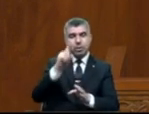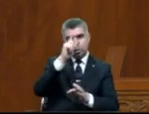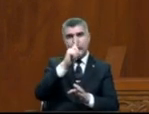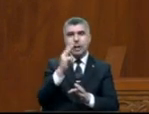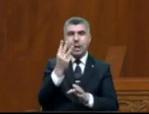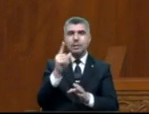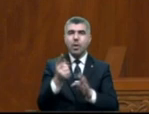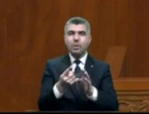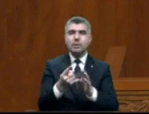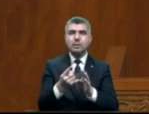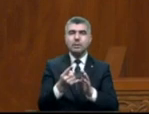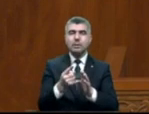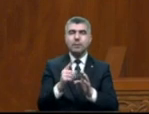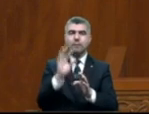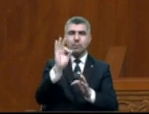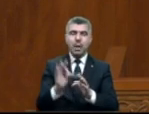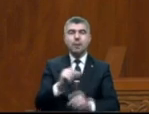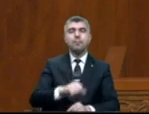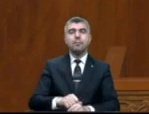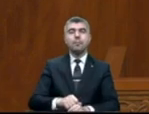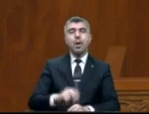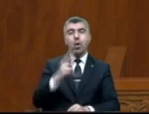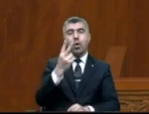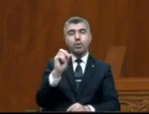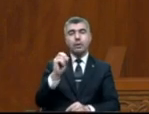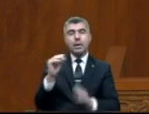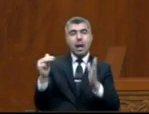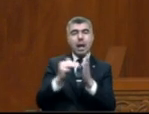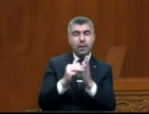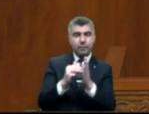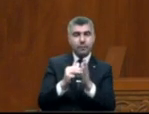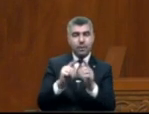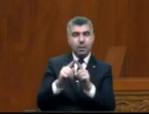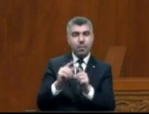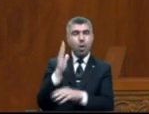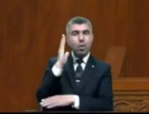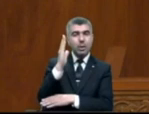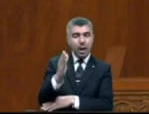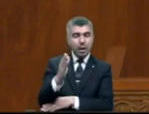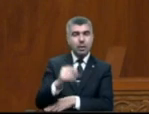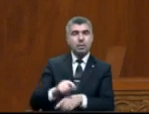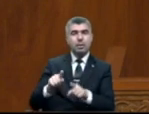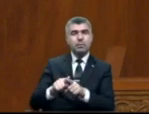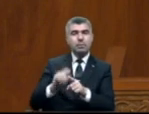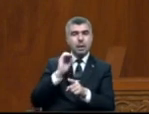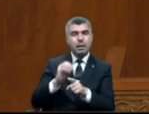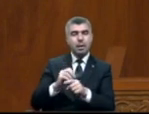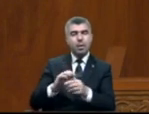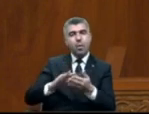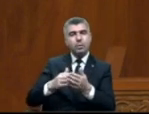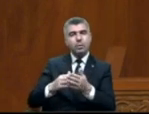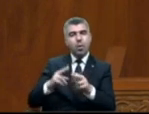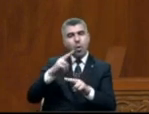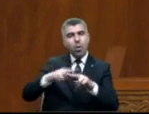الله. تم زرع ديال 20,000 هكتار فيما يخص البذور المختارة